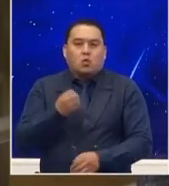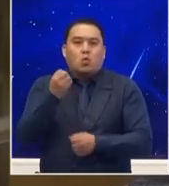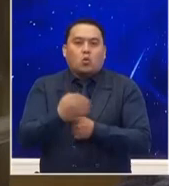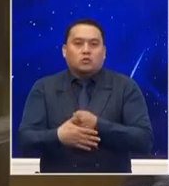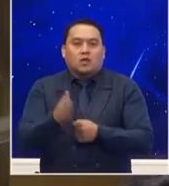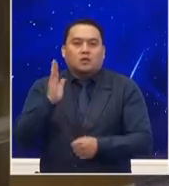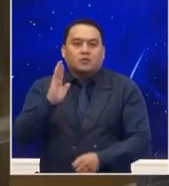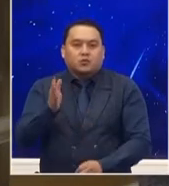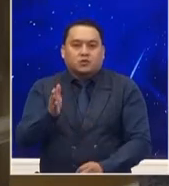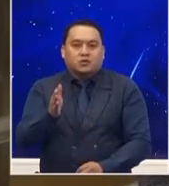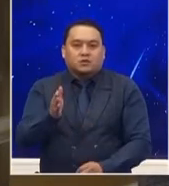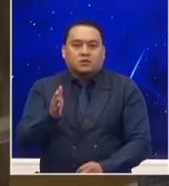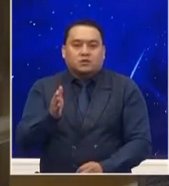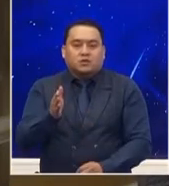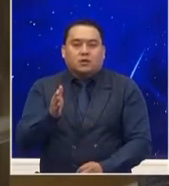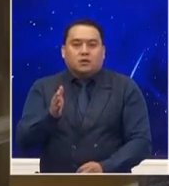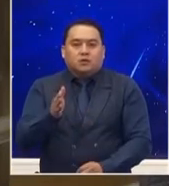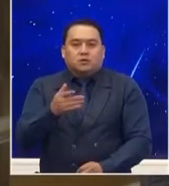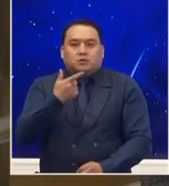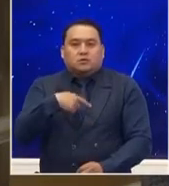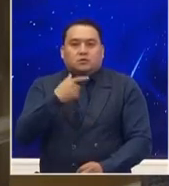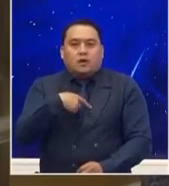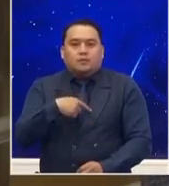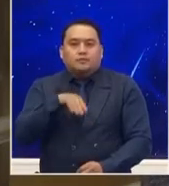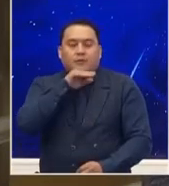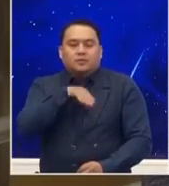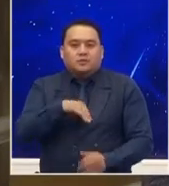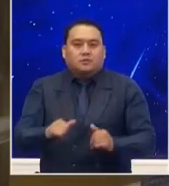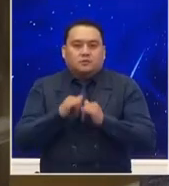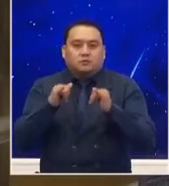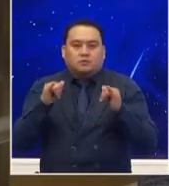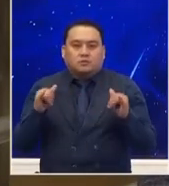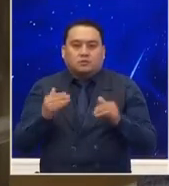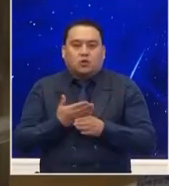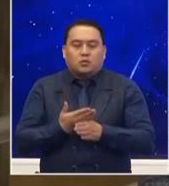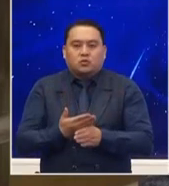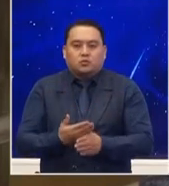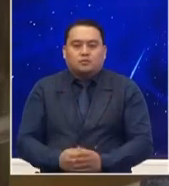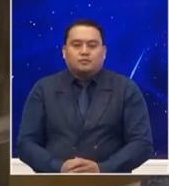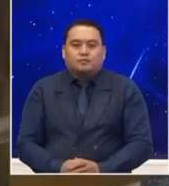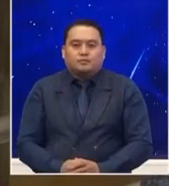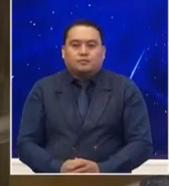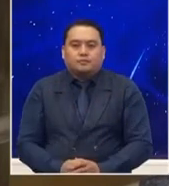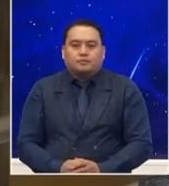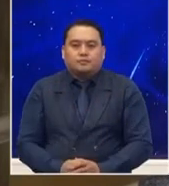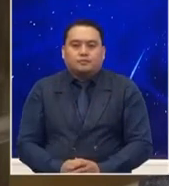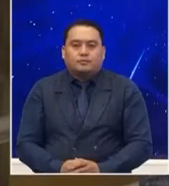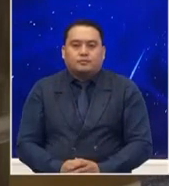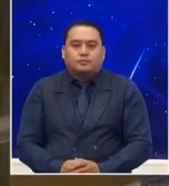болса, оларға өздерінің кәсіптерін ары қарай дамытуға көмек көрсетуі негізгі мақсатымыз.